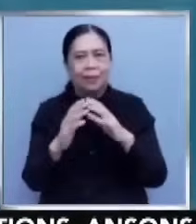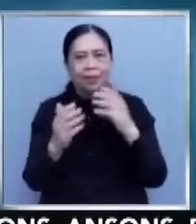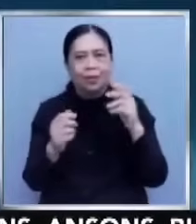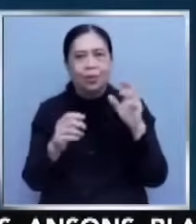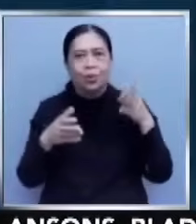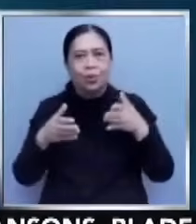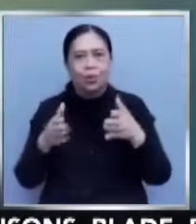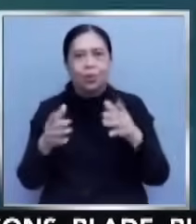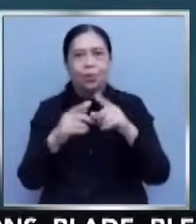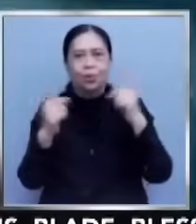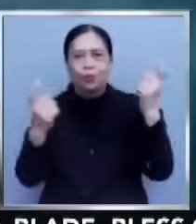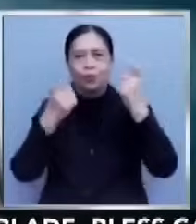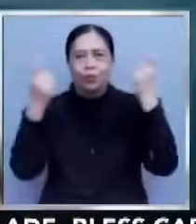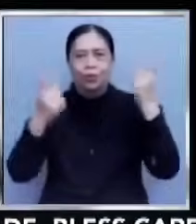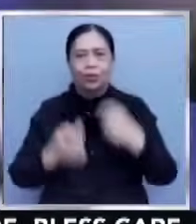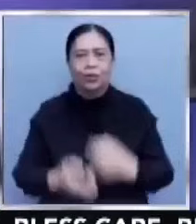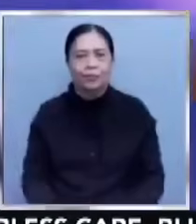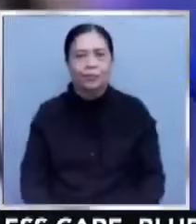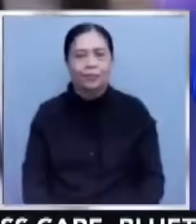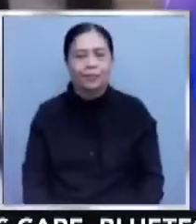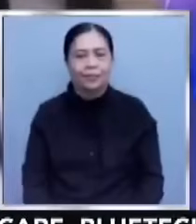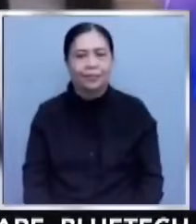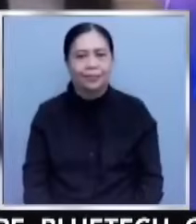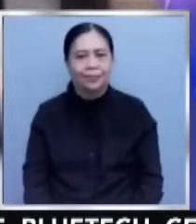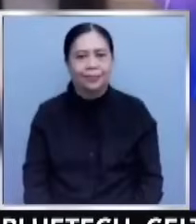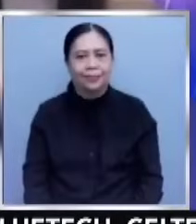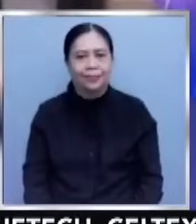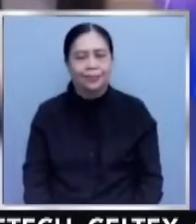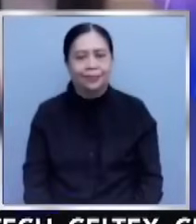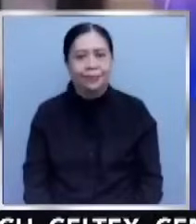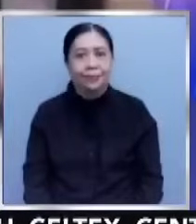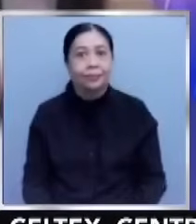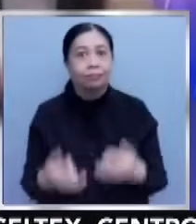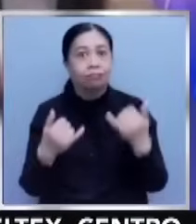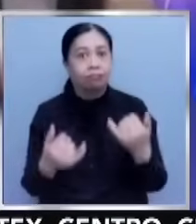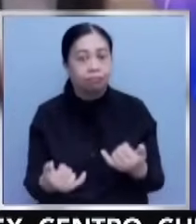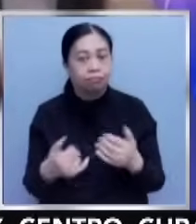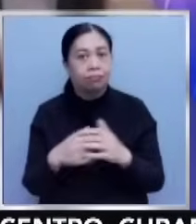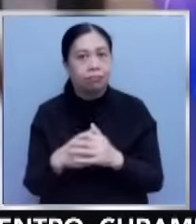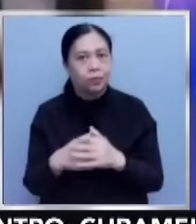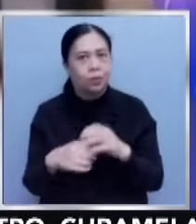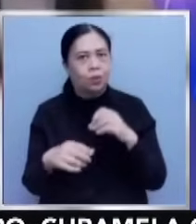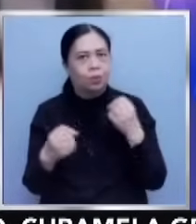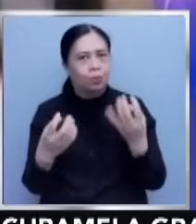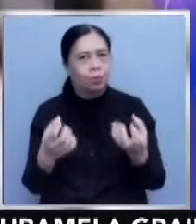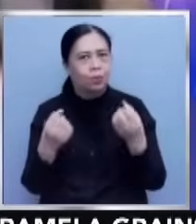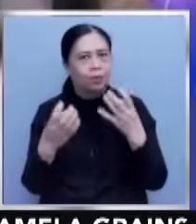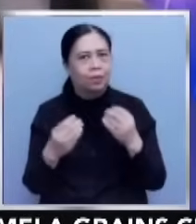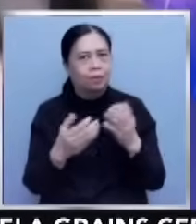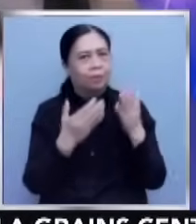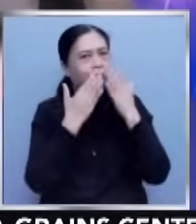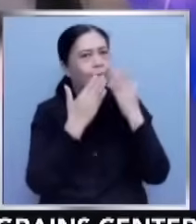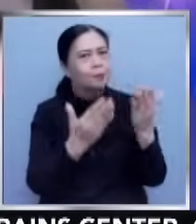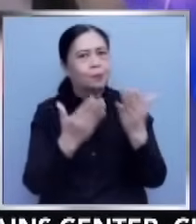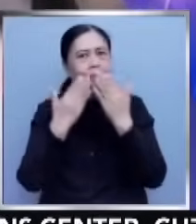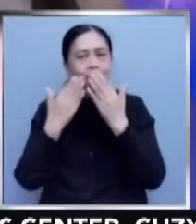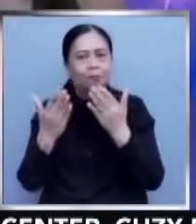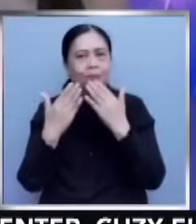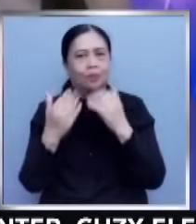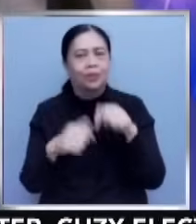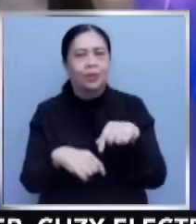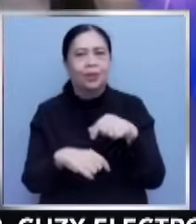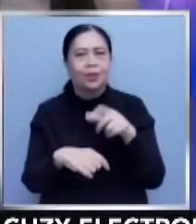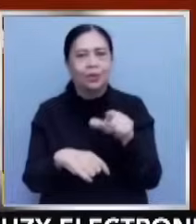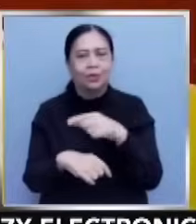our enemy's long reign of terror. Ngayon pa lang, overflowing with gratitude na raw ang cast sa suporta